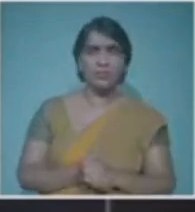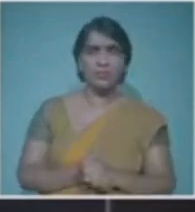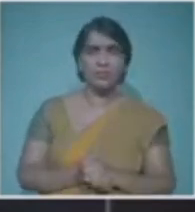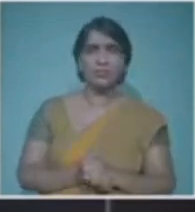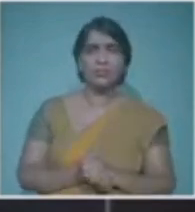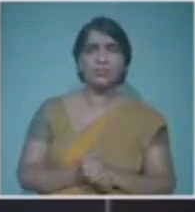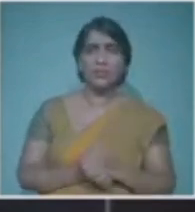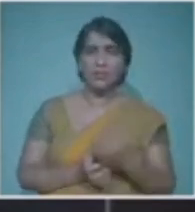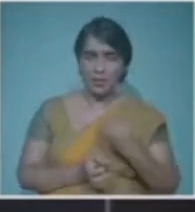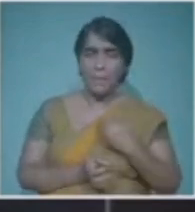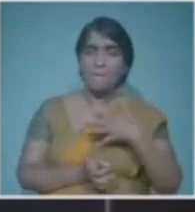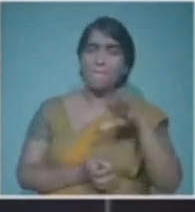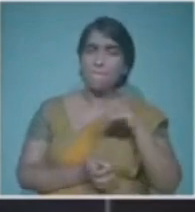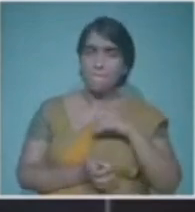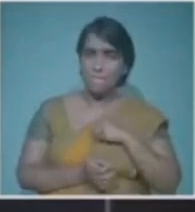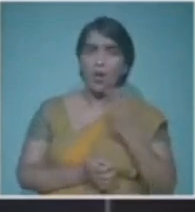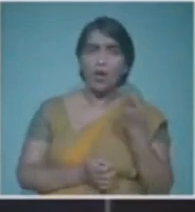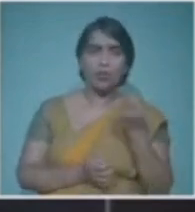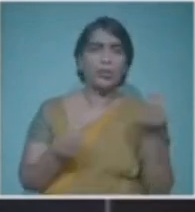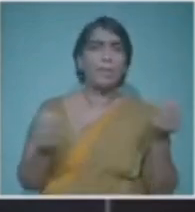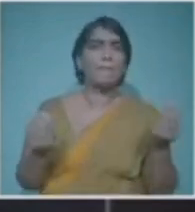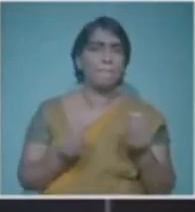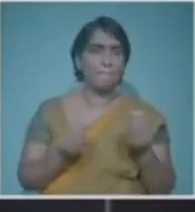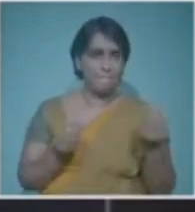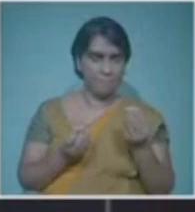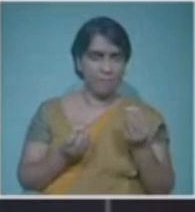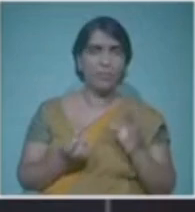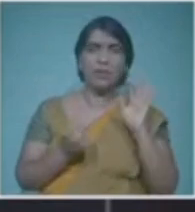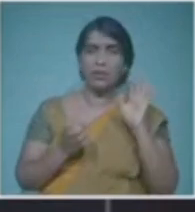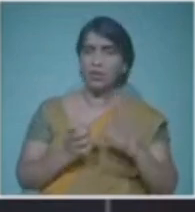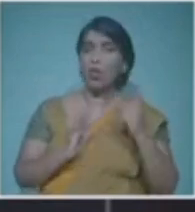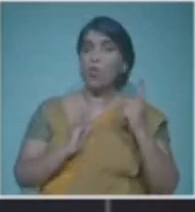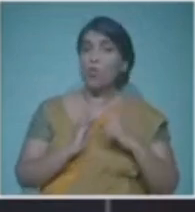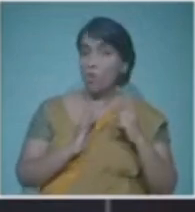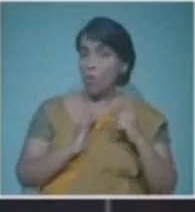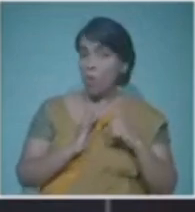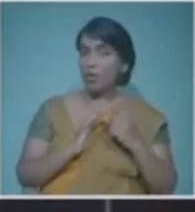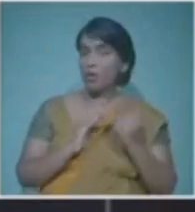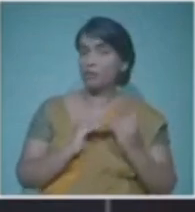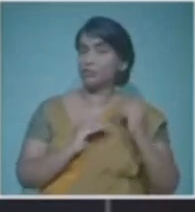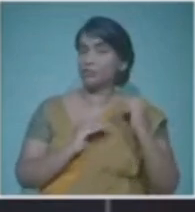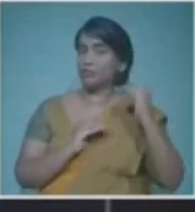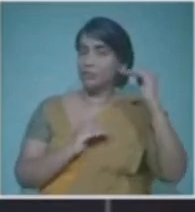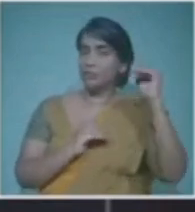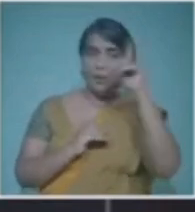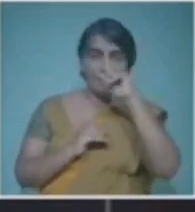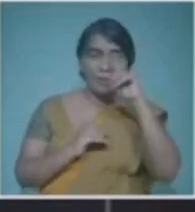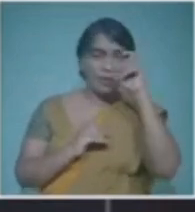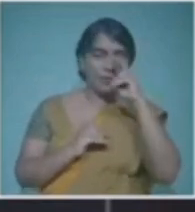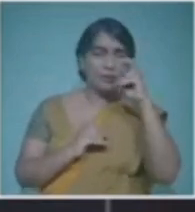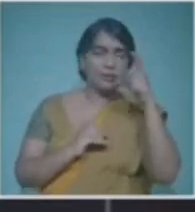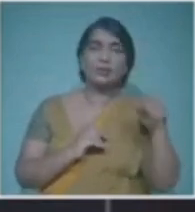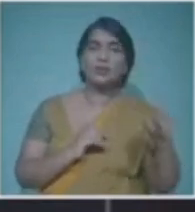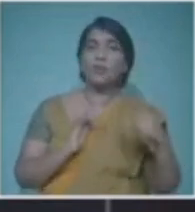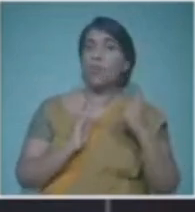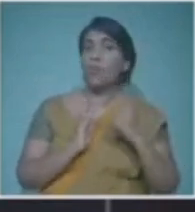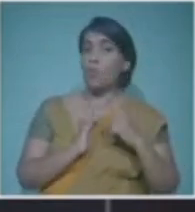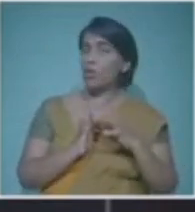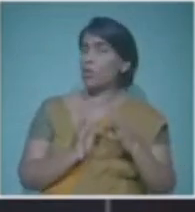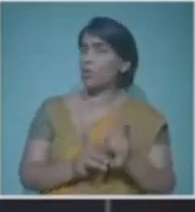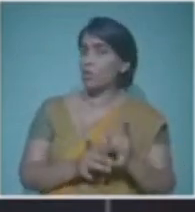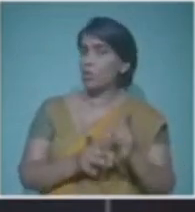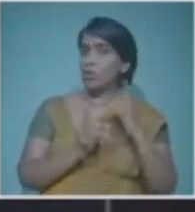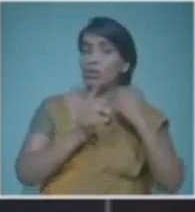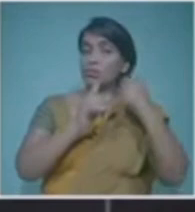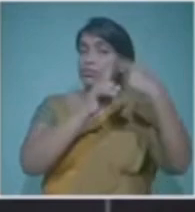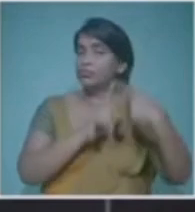අපි මම පිළිගන්නවා මේ මුදල ප්‍රමාණවත් නැහැ කියලා. හැබැයි පොලිය අනුපාතික ඉහළ ගිය පමණින් මාසයකට දෙකකට ඒ පොලිය 90